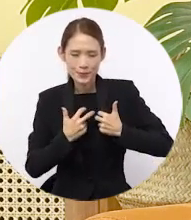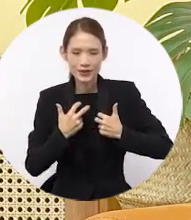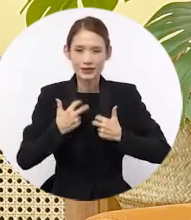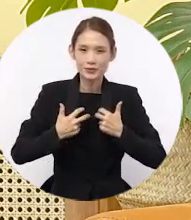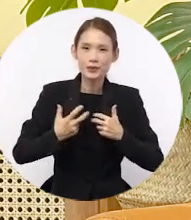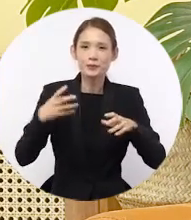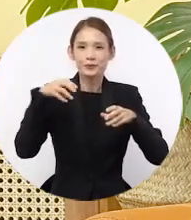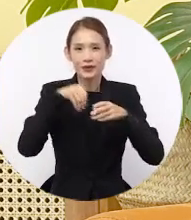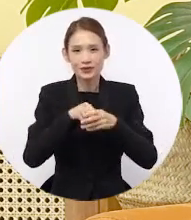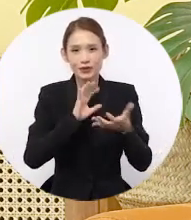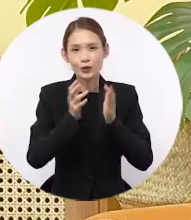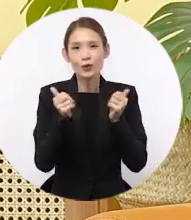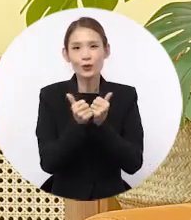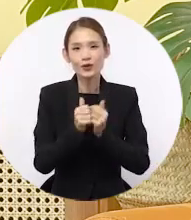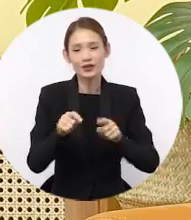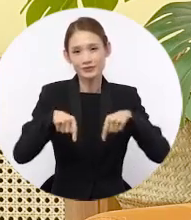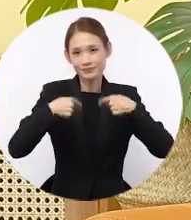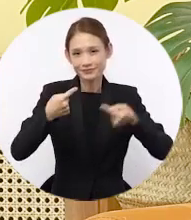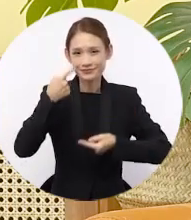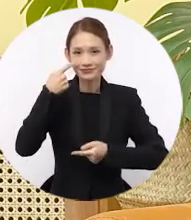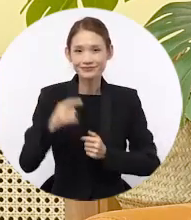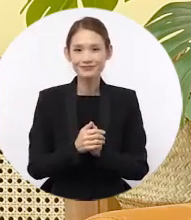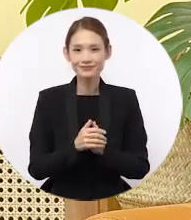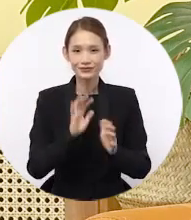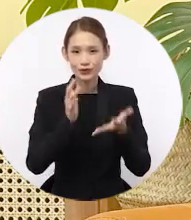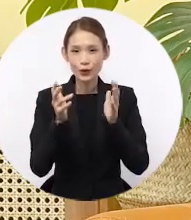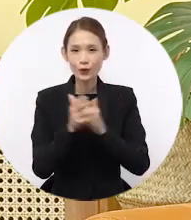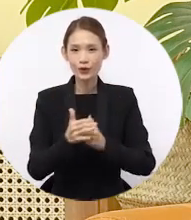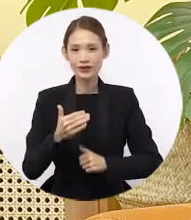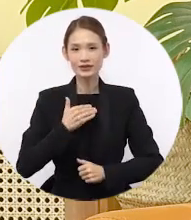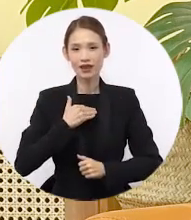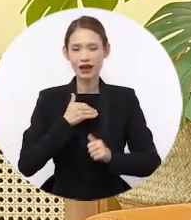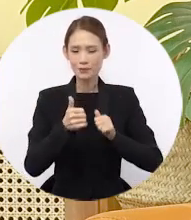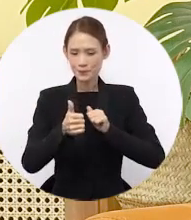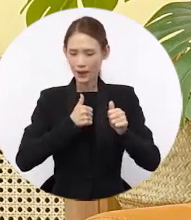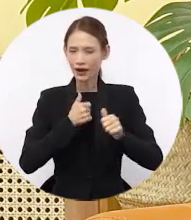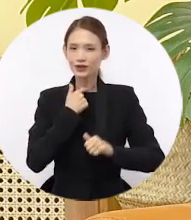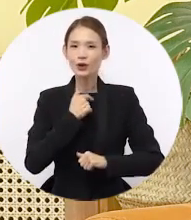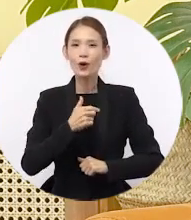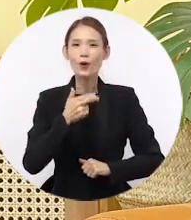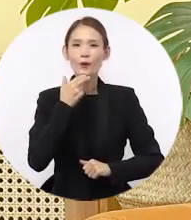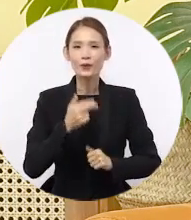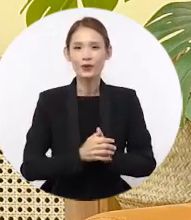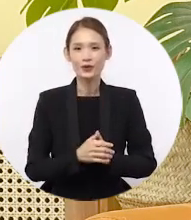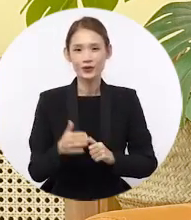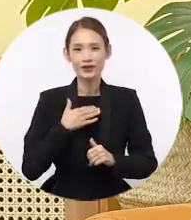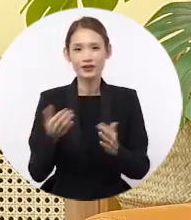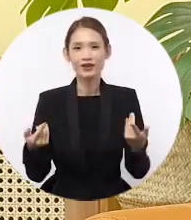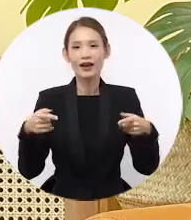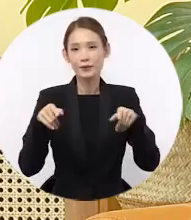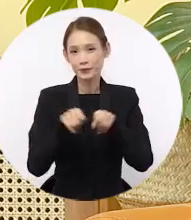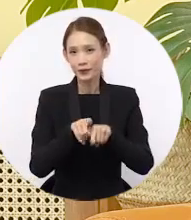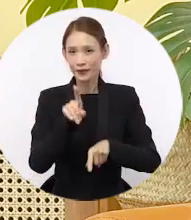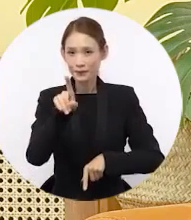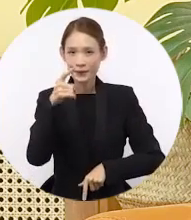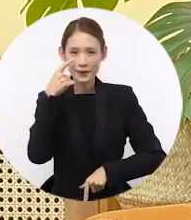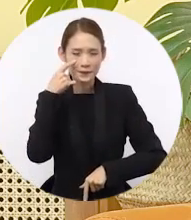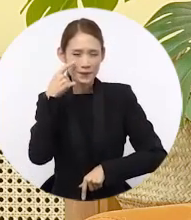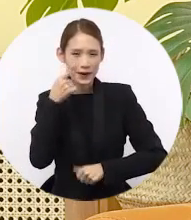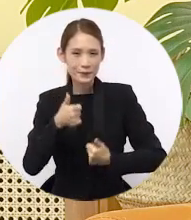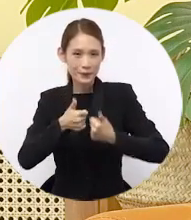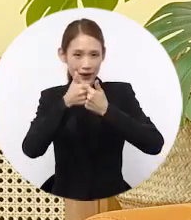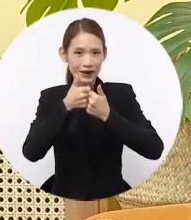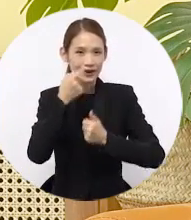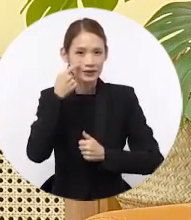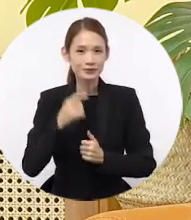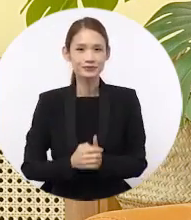재미까지 팍팍 넣어가지고 토론에 한번 임해보도록 하겠습니다. 토론에 또 제가 접은 적이 없기 때문에 오늘 한번 제대로